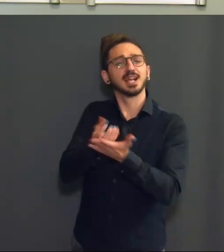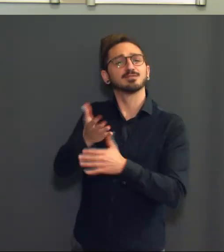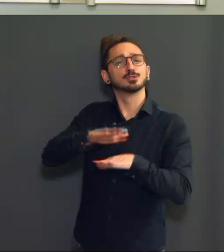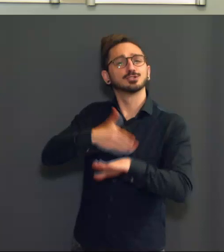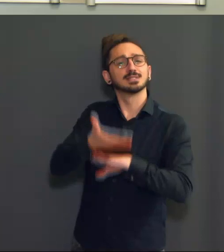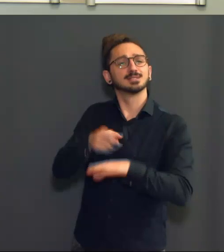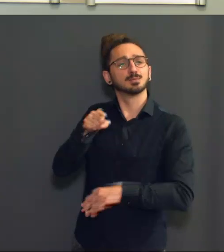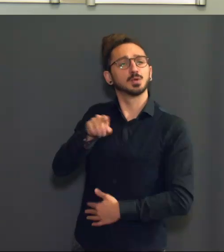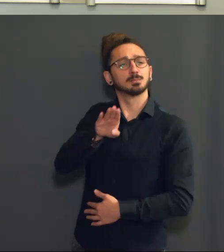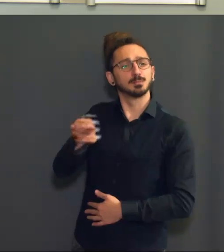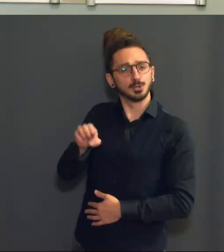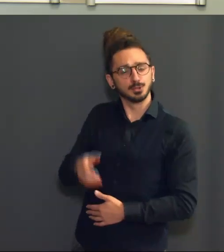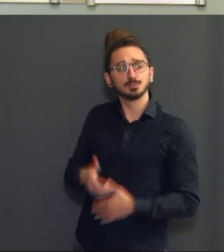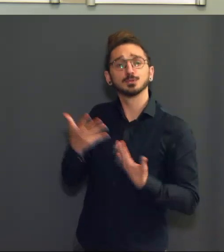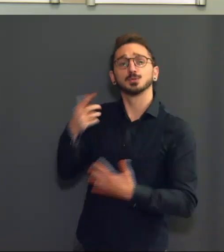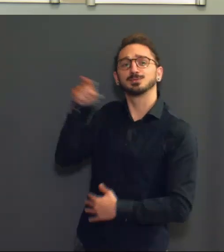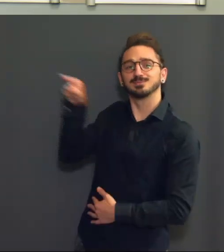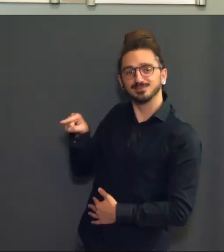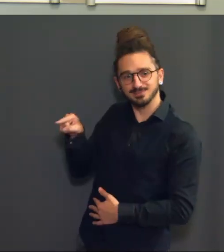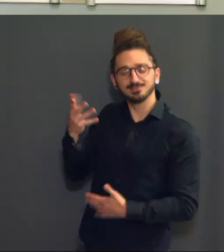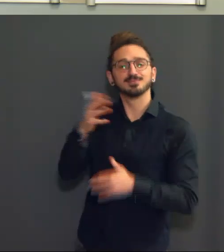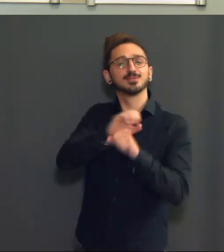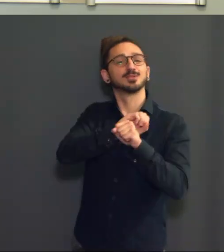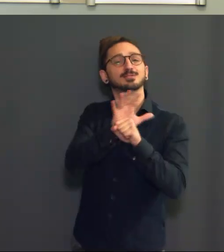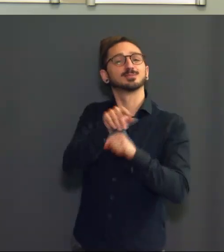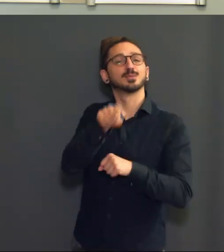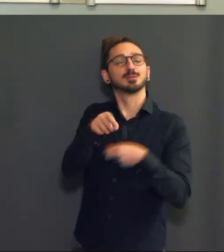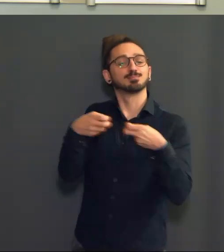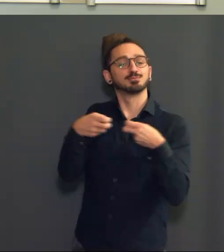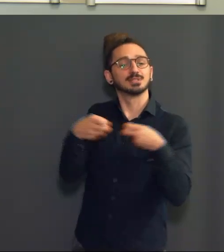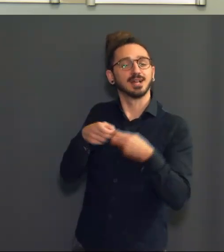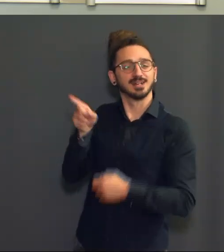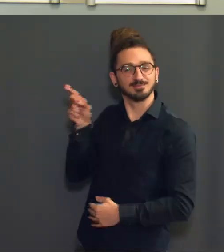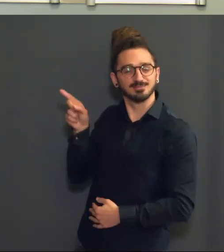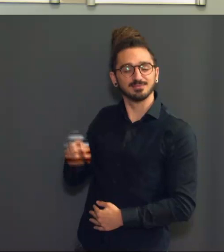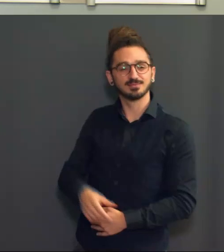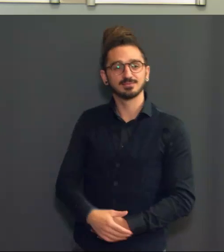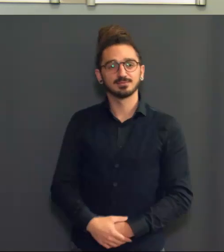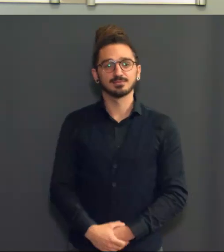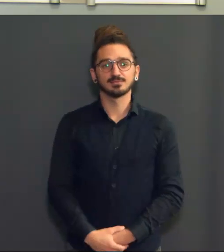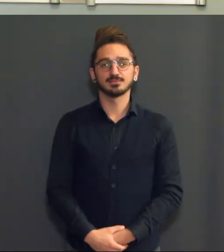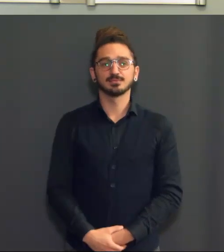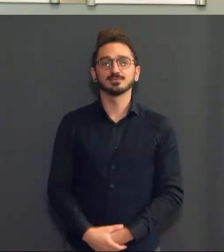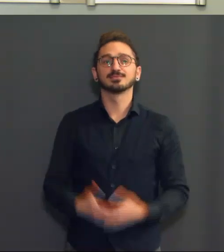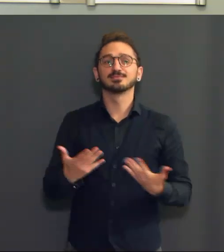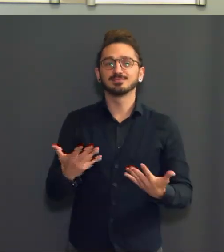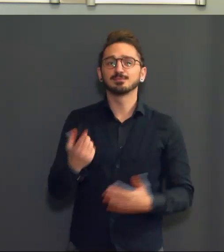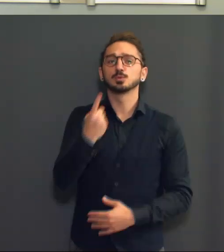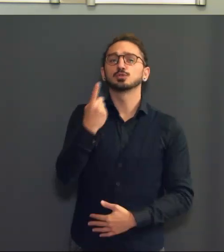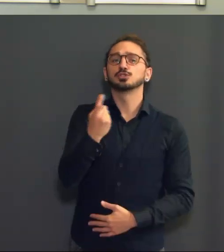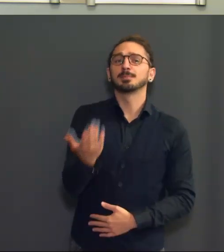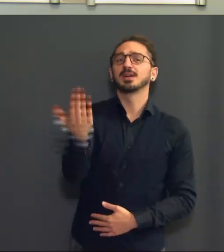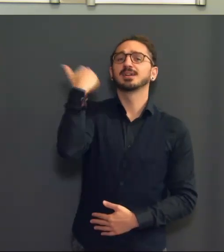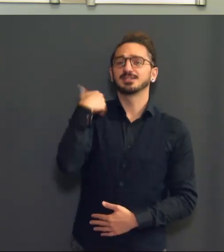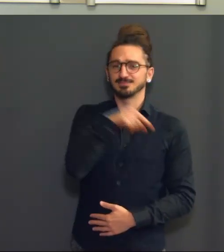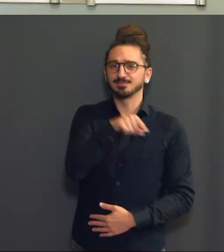QVAX, le système général de réservation, a été lancé avec succès la semaine dernière en Flandre, en